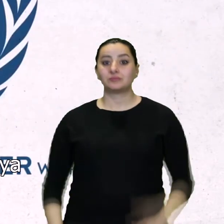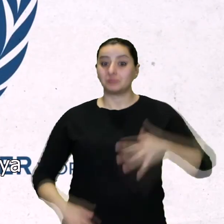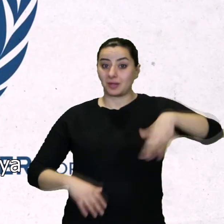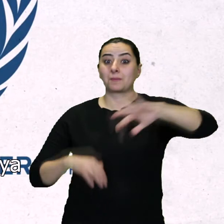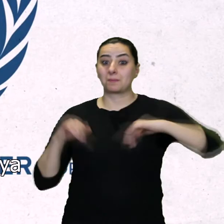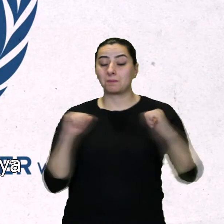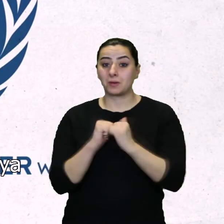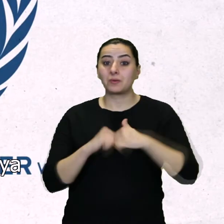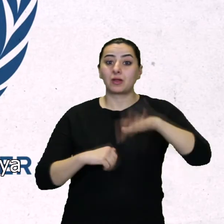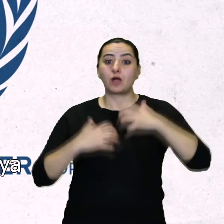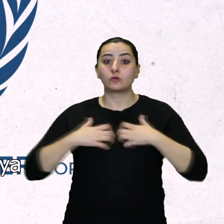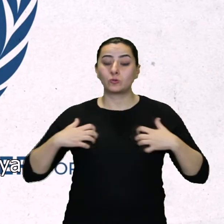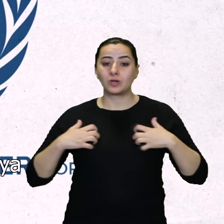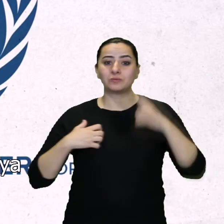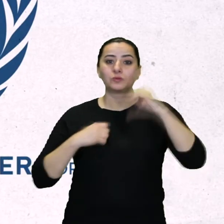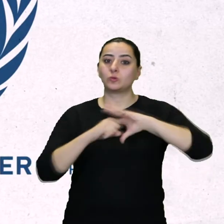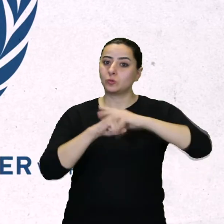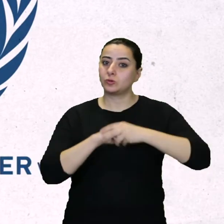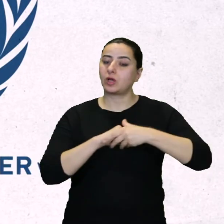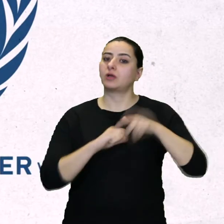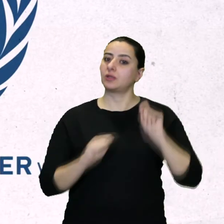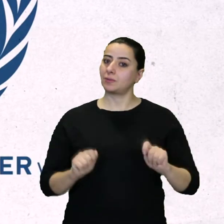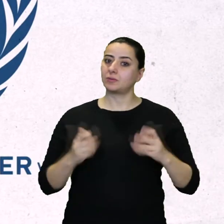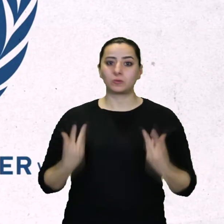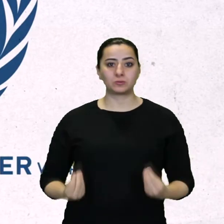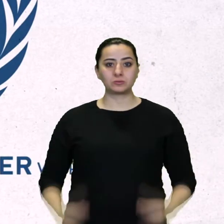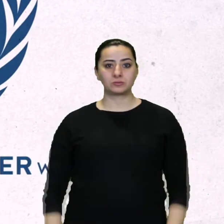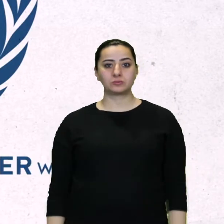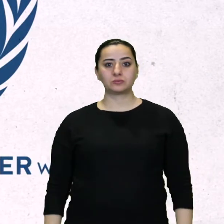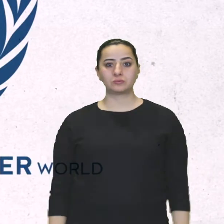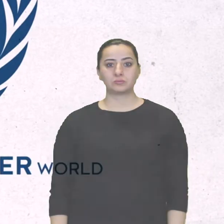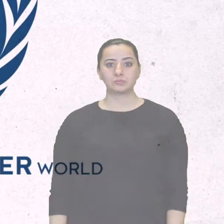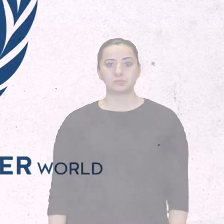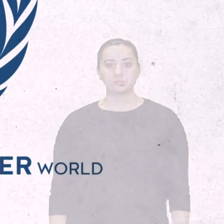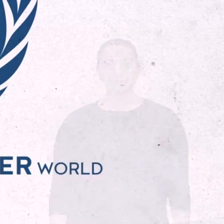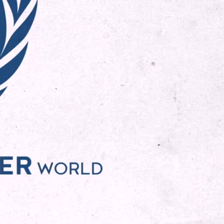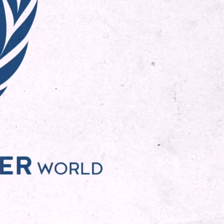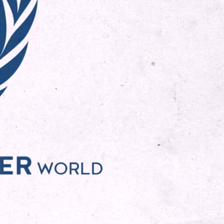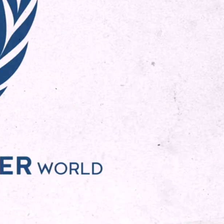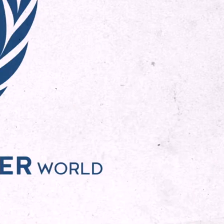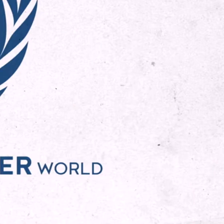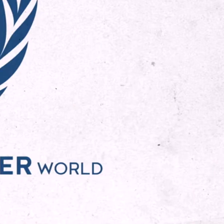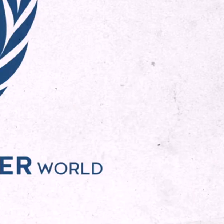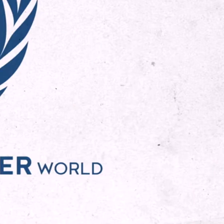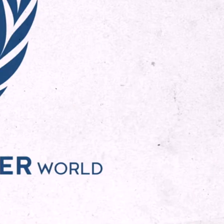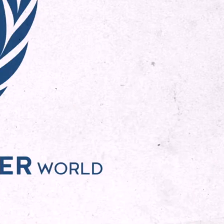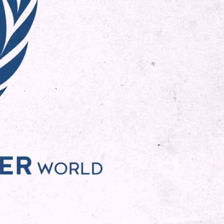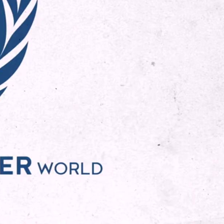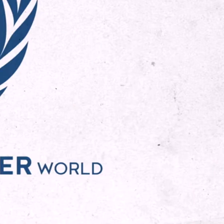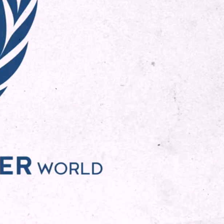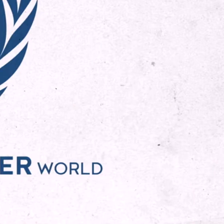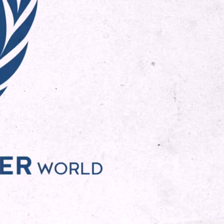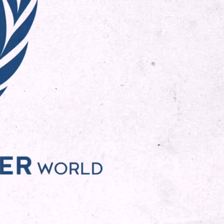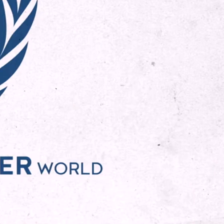Birlikte daha güvenli bir dünya inşa edebiliriz. Başında kepiyle bir akademisyen, elinde çantasıyla bir iş adamı, bir kadın, bir erkek çocuk,